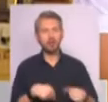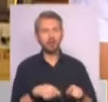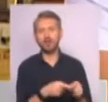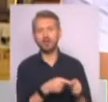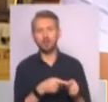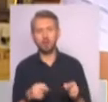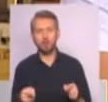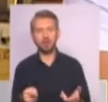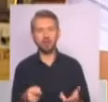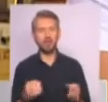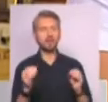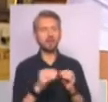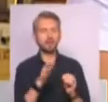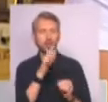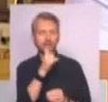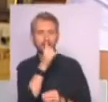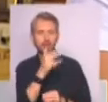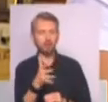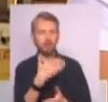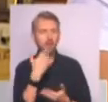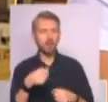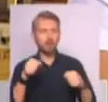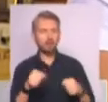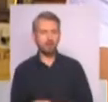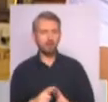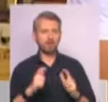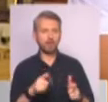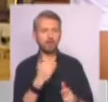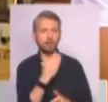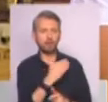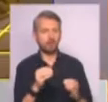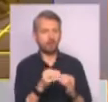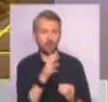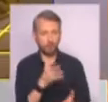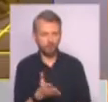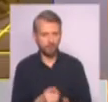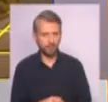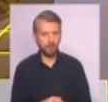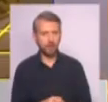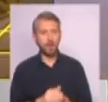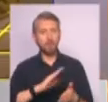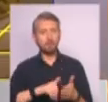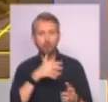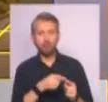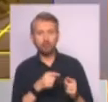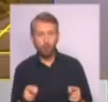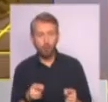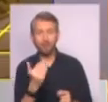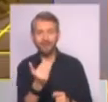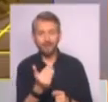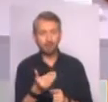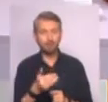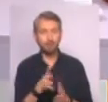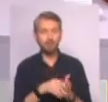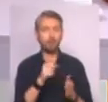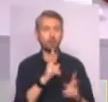протязі 10 років не має права вам виставляти за останні 10 років. Тобто пропуск сроку їми позовної давності не призводить